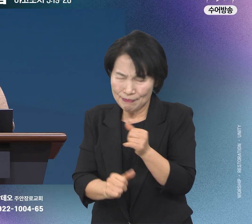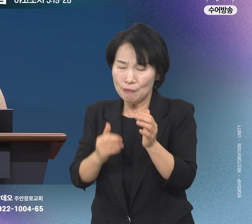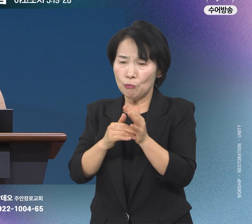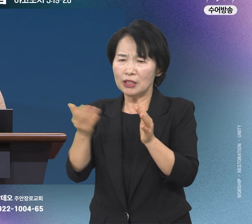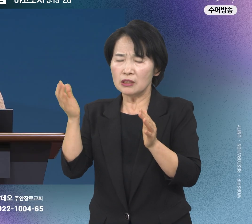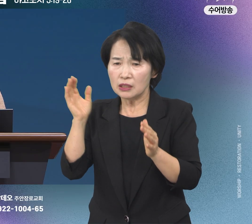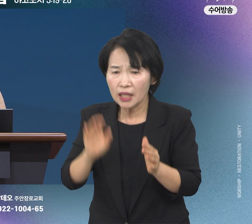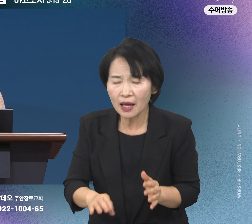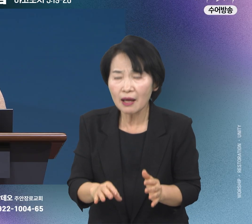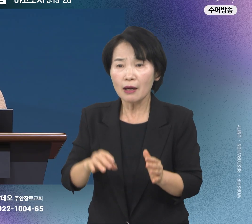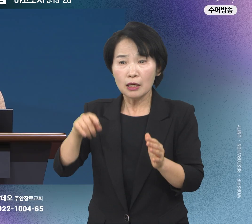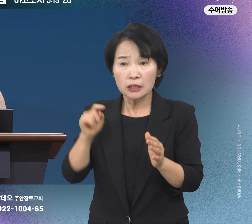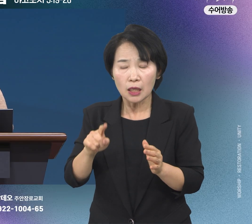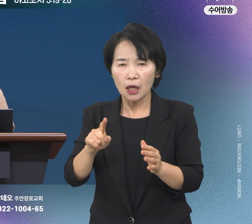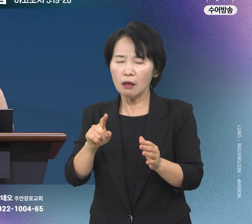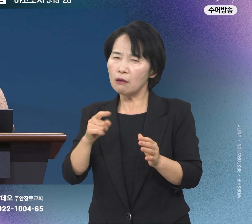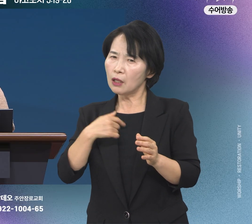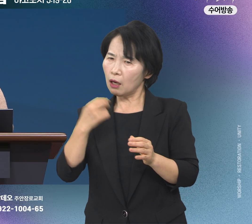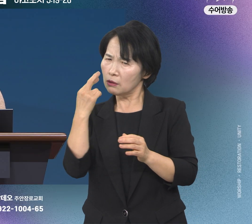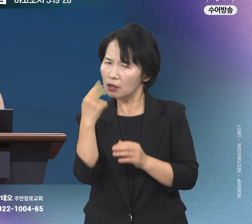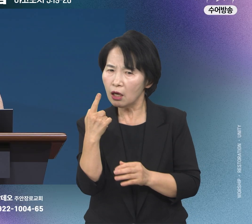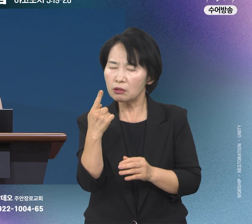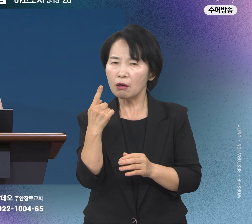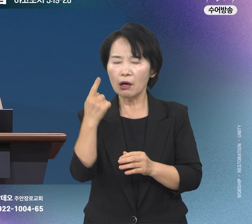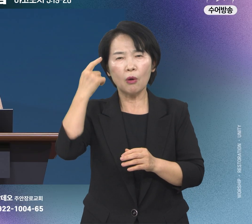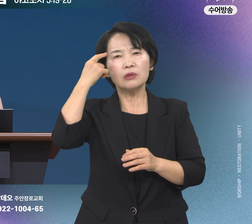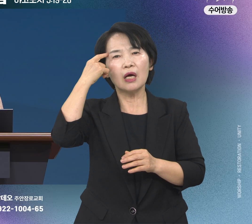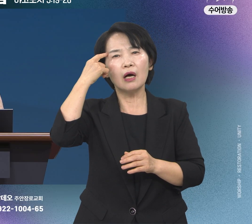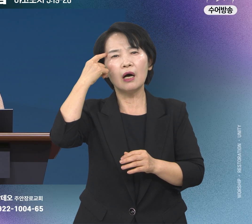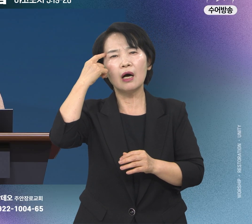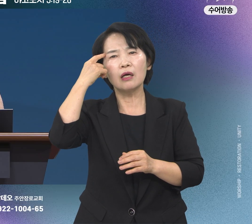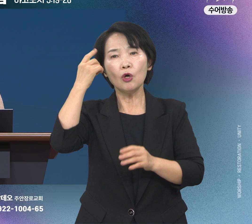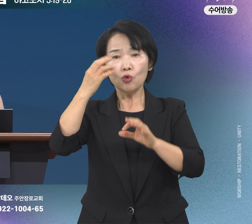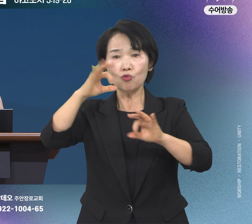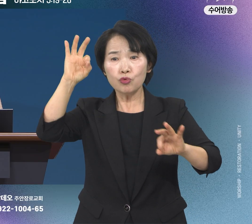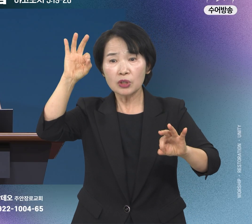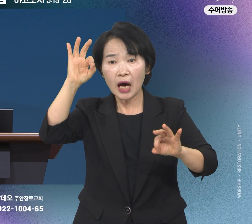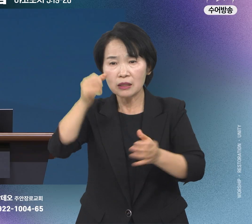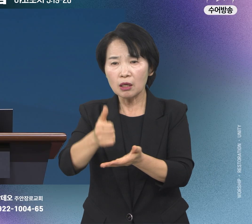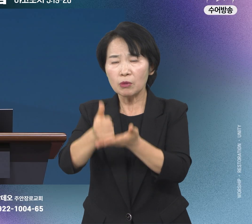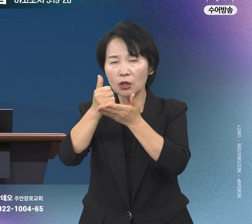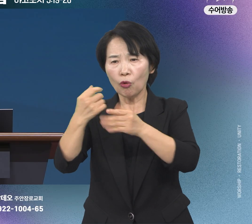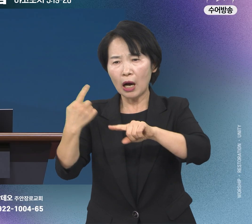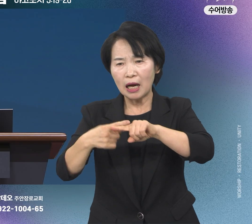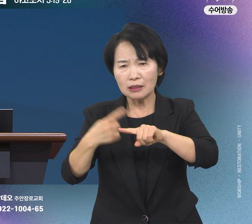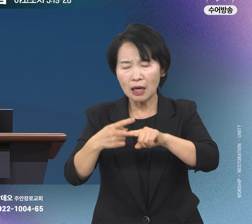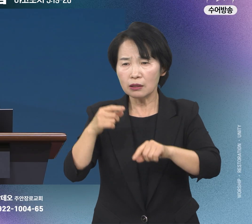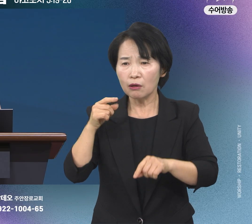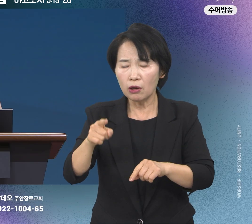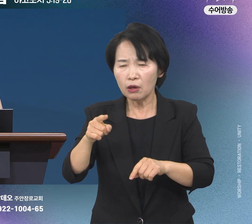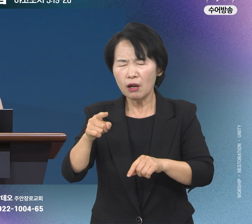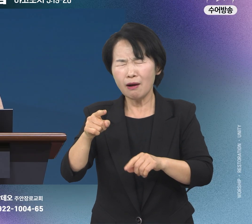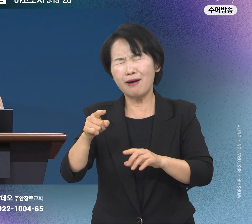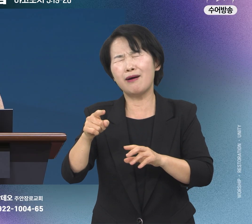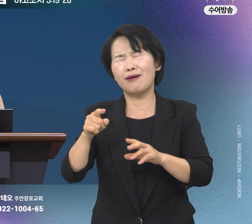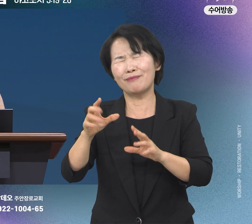정말 이단을 위한 우상숭배 앞잡이였을까? 이것을 인정하는 것이 너무너무 괴롭고